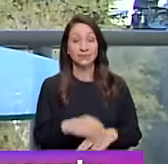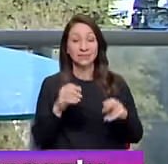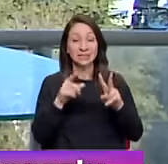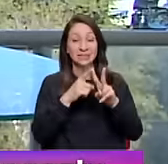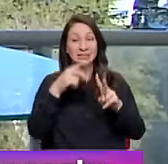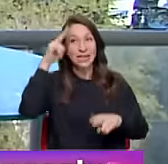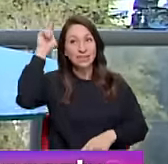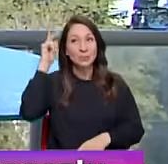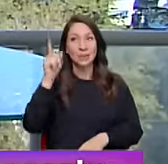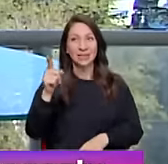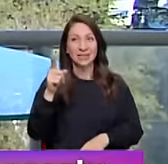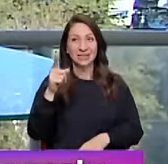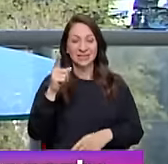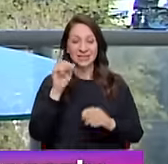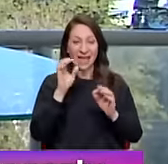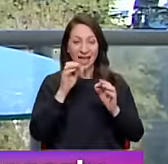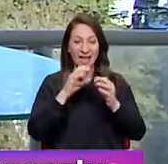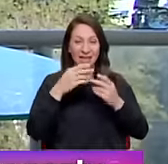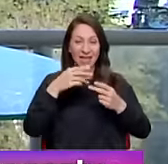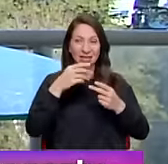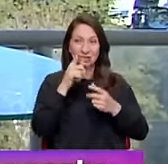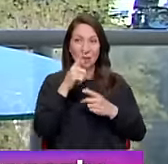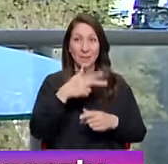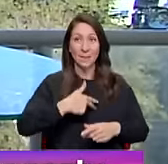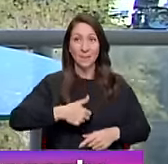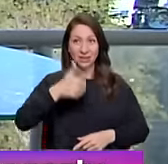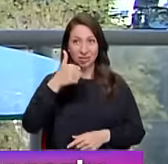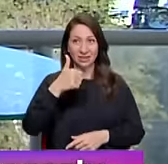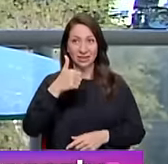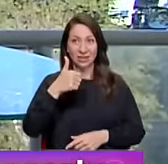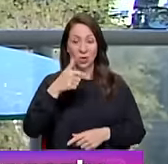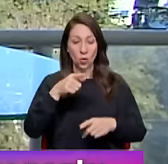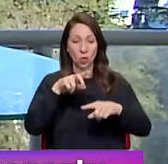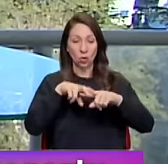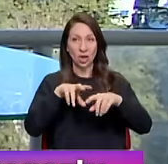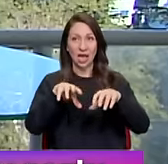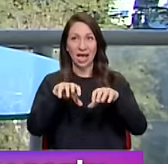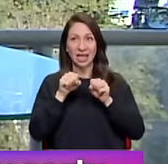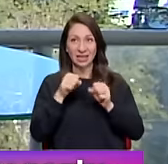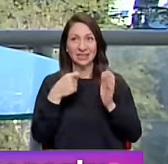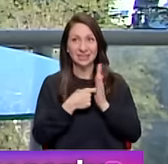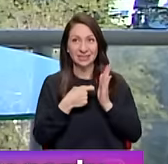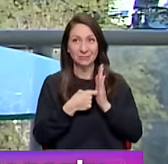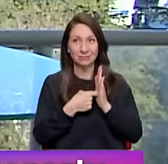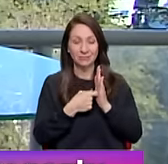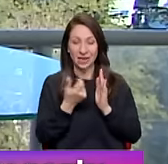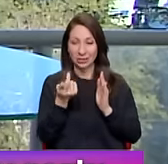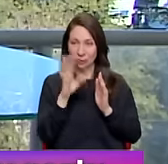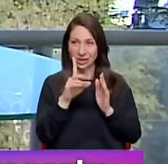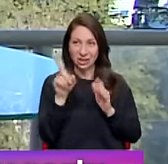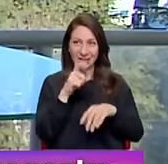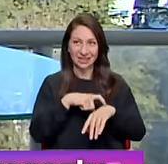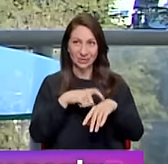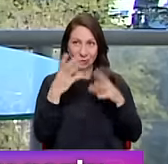Nazım Hikmet dizeleriyle ve Ankara havasıyla belediye başkanlığını, o koltuğu alan isim az sonra Çalar